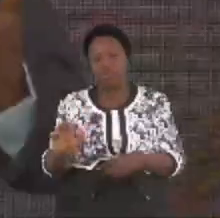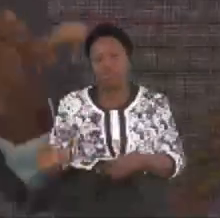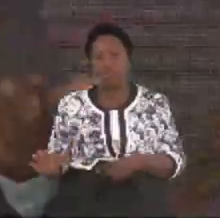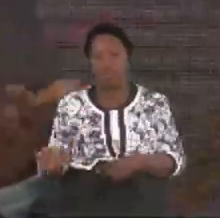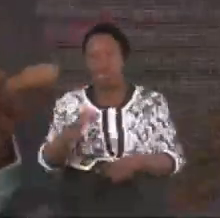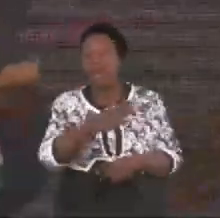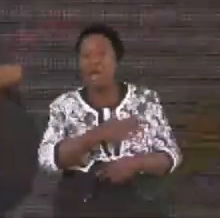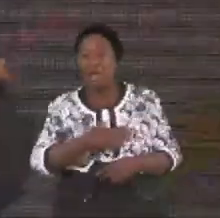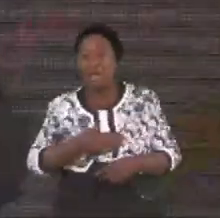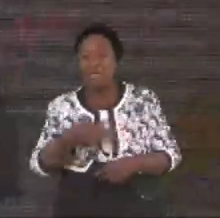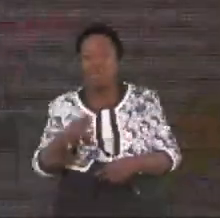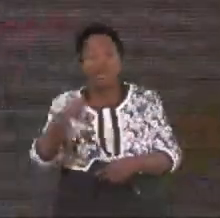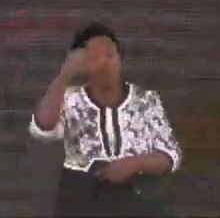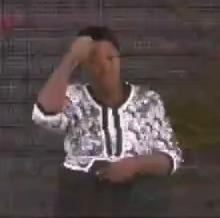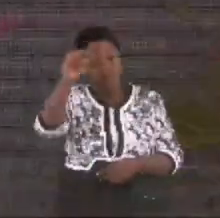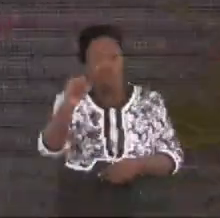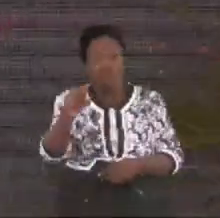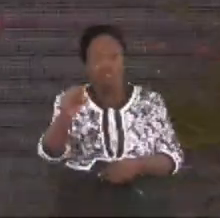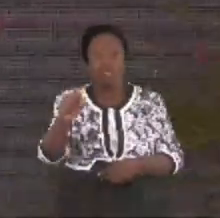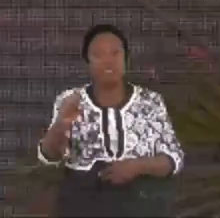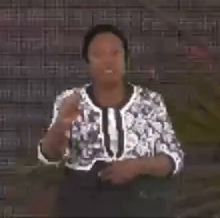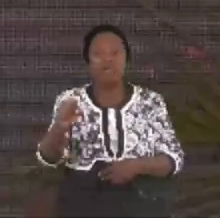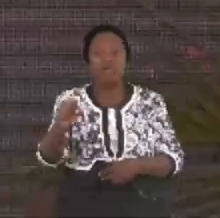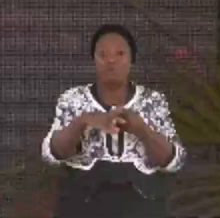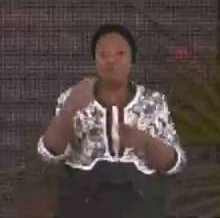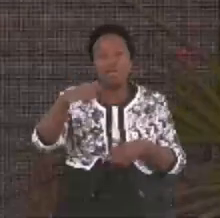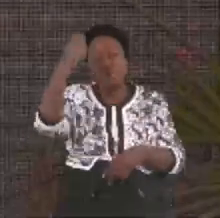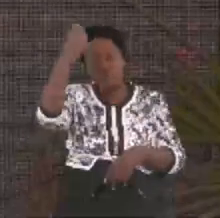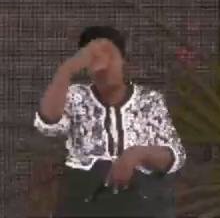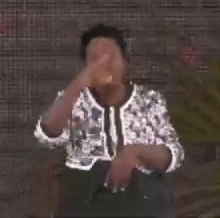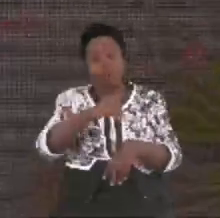les rebelles à la sagesse des justes.